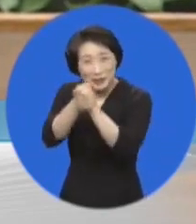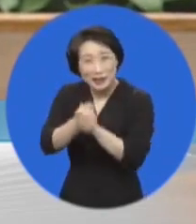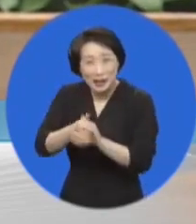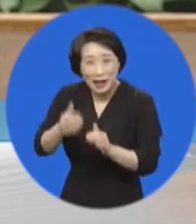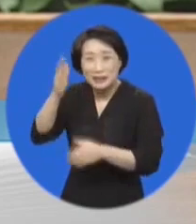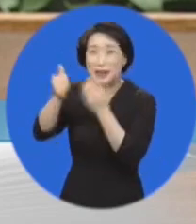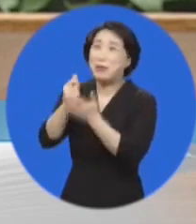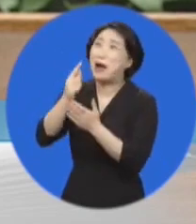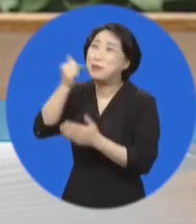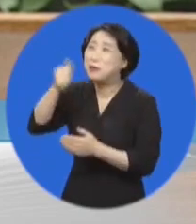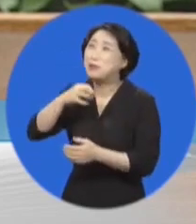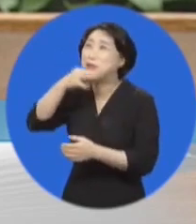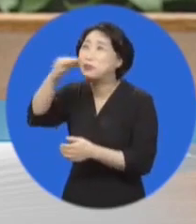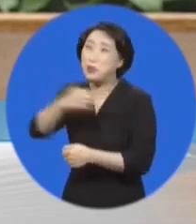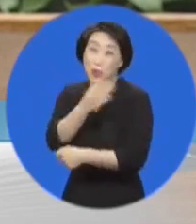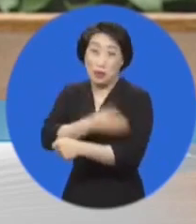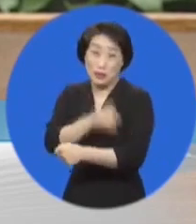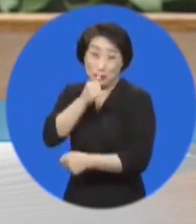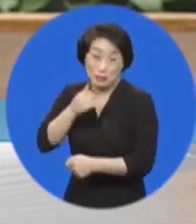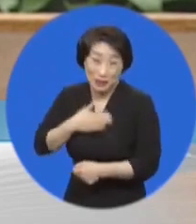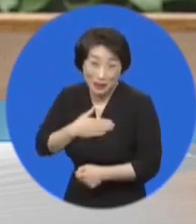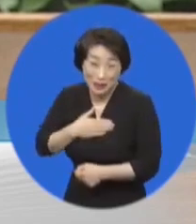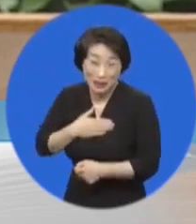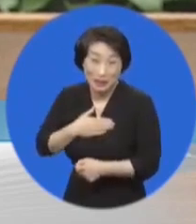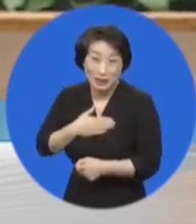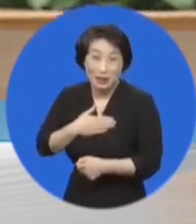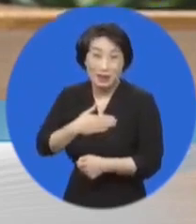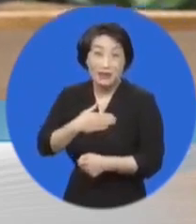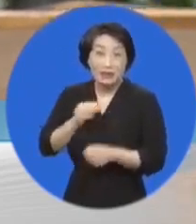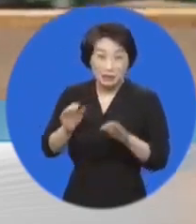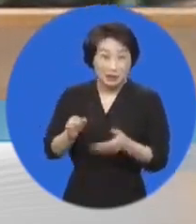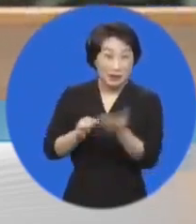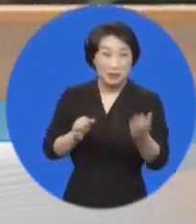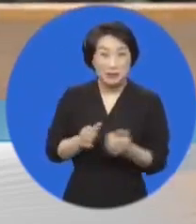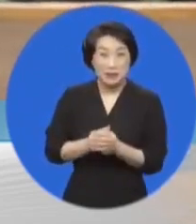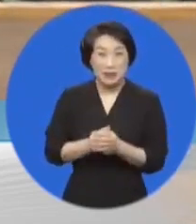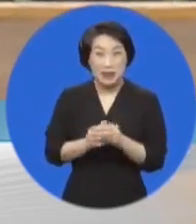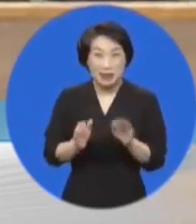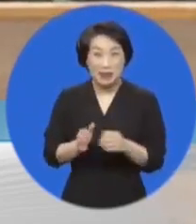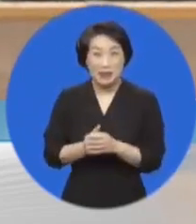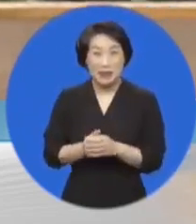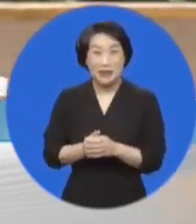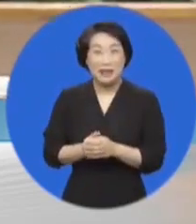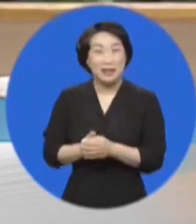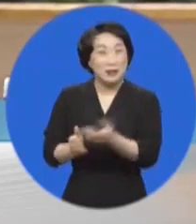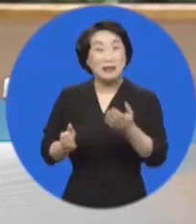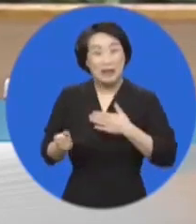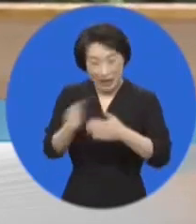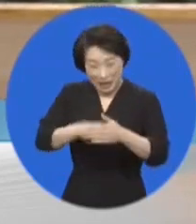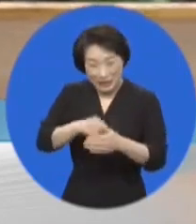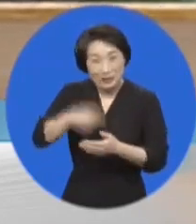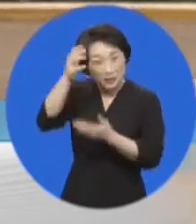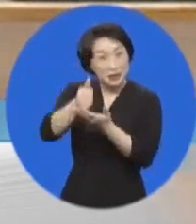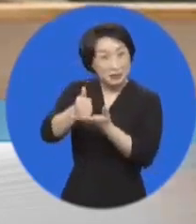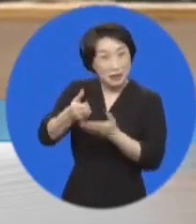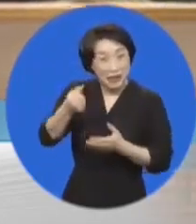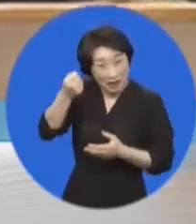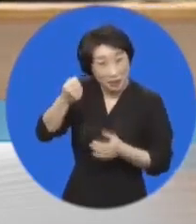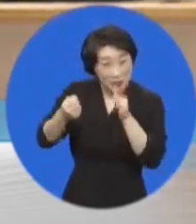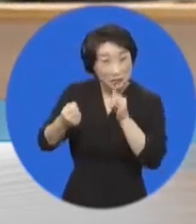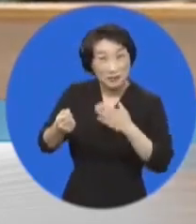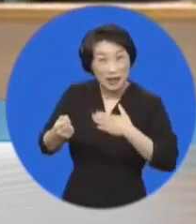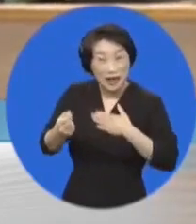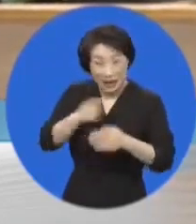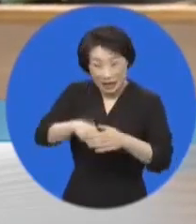하나님을 아버지라 부를 권리가 있어요. 이 비닐을 주 속에 성령이 계셔요. 이 속에 예수